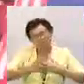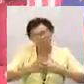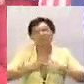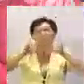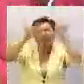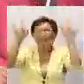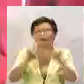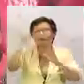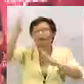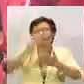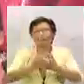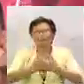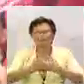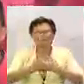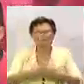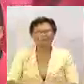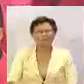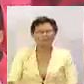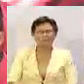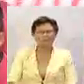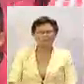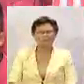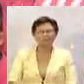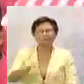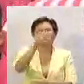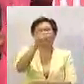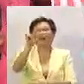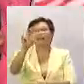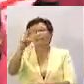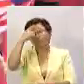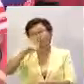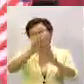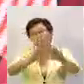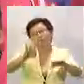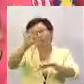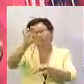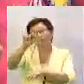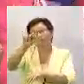Sayangi Malaysia. Ayu Nurihan Saleh untuk berita RTM.